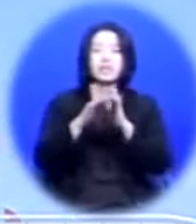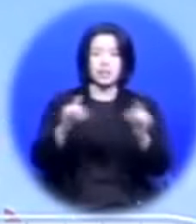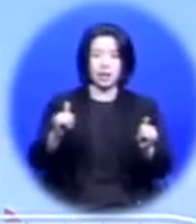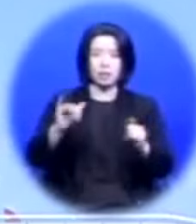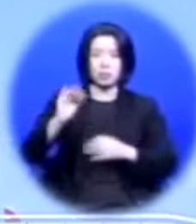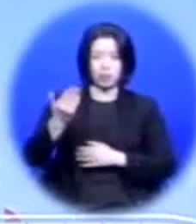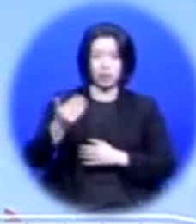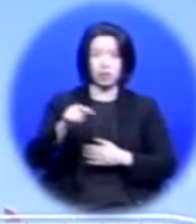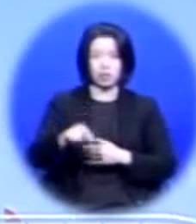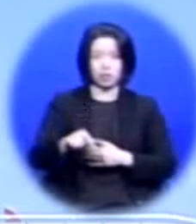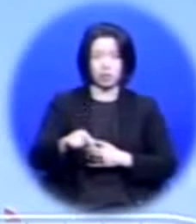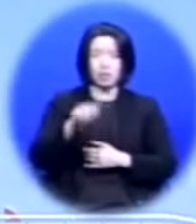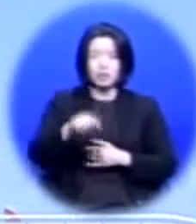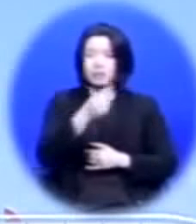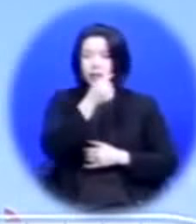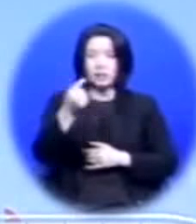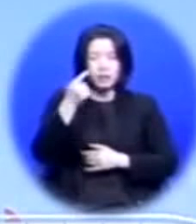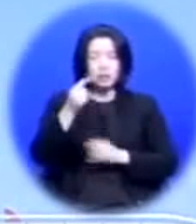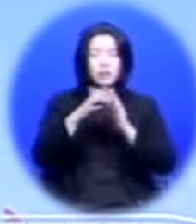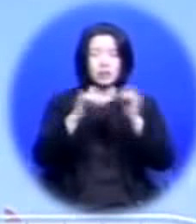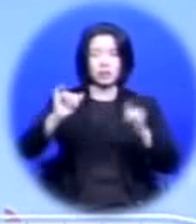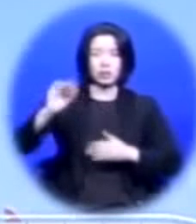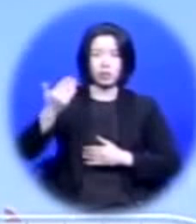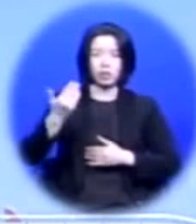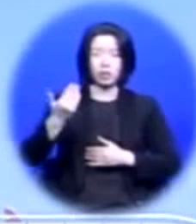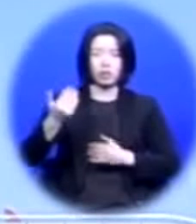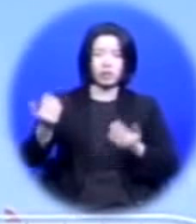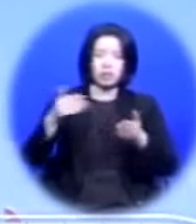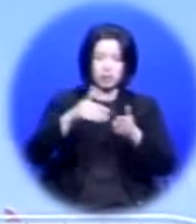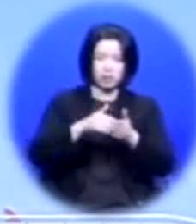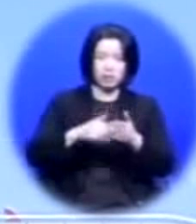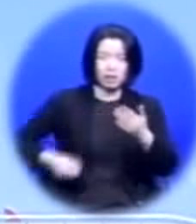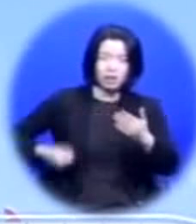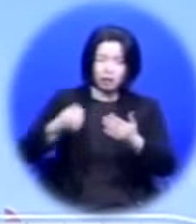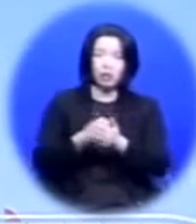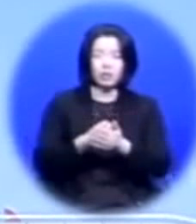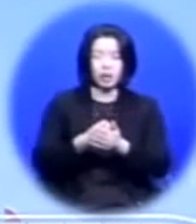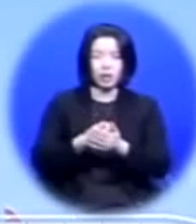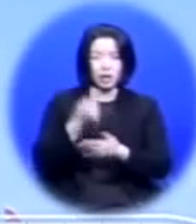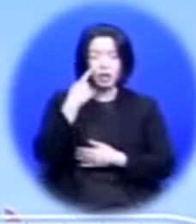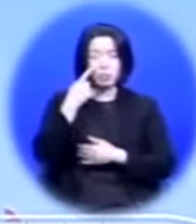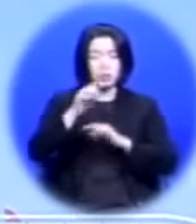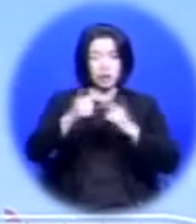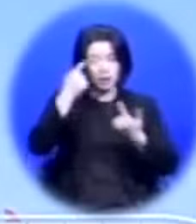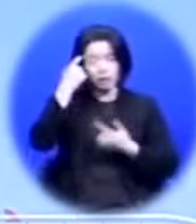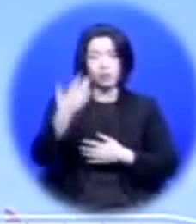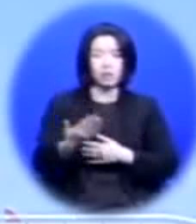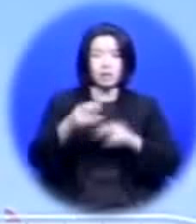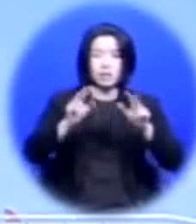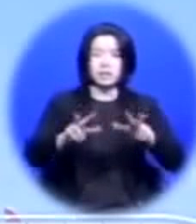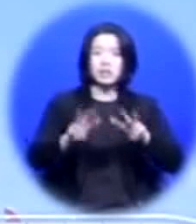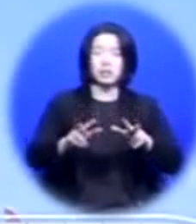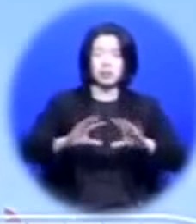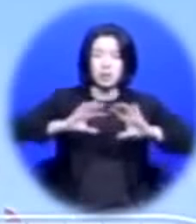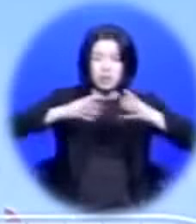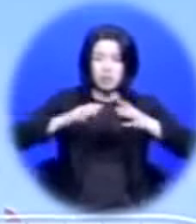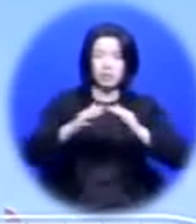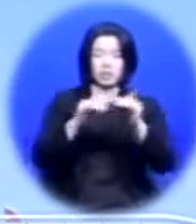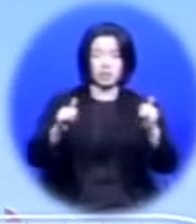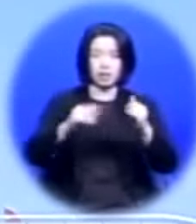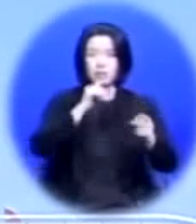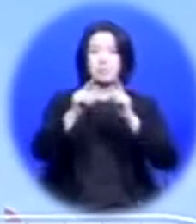된다는 그 증인이 되어지기를 결단해 보지 않겠느냐는 지금 세상 사람들은